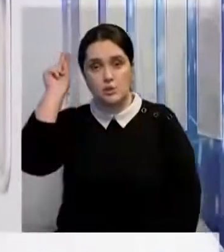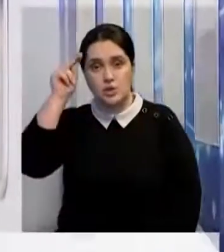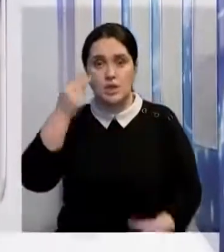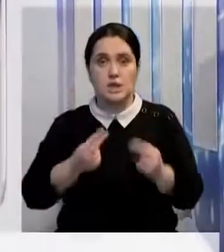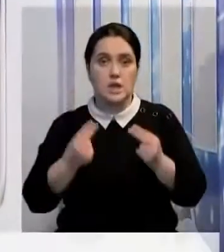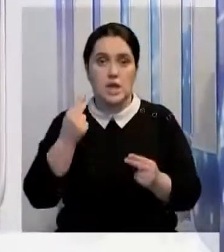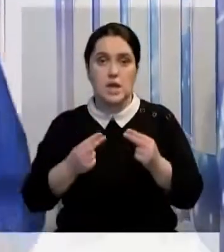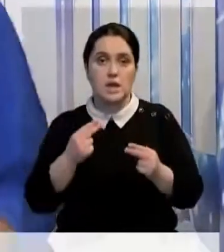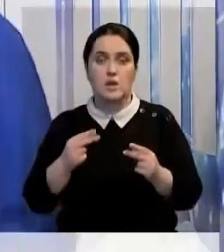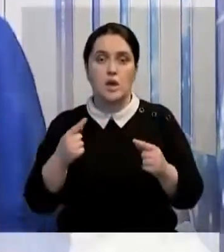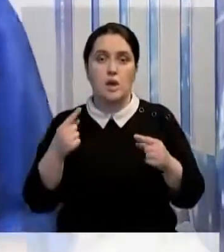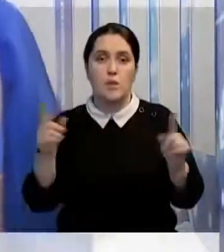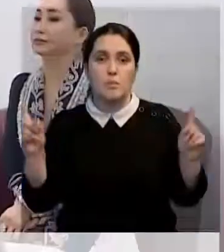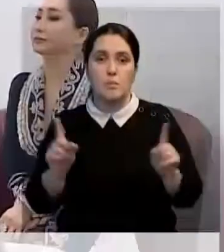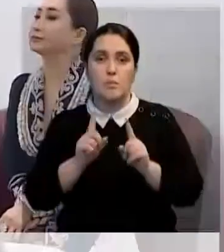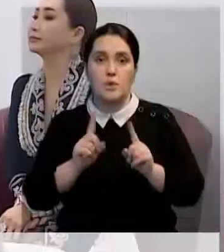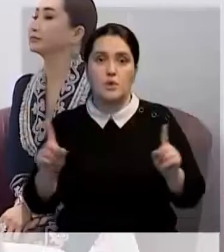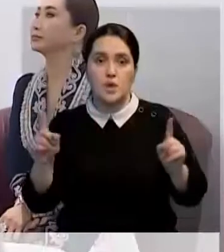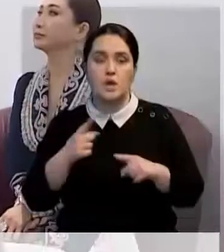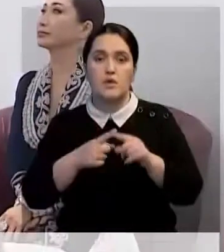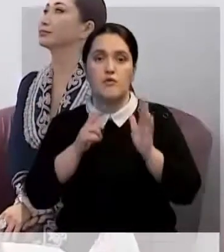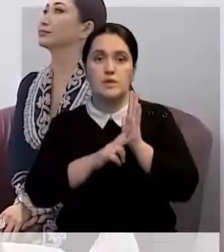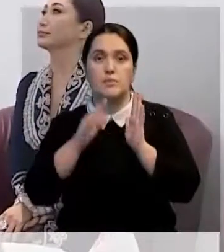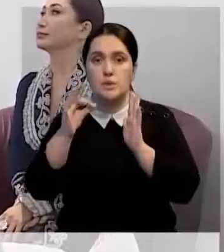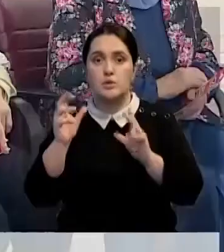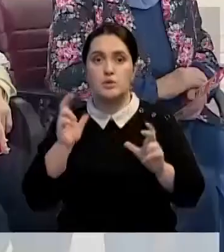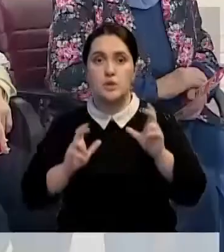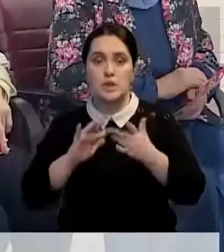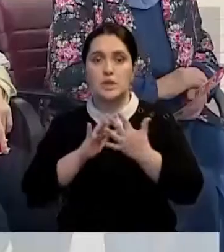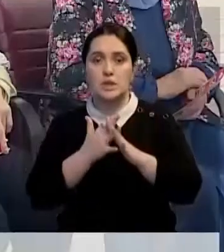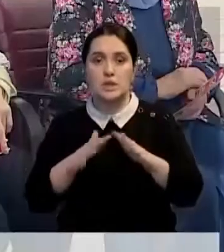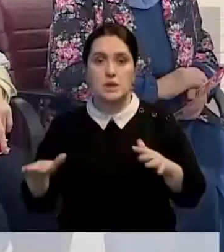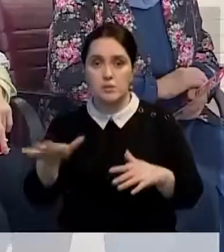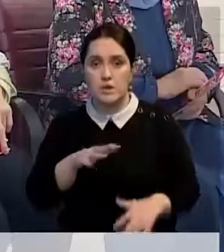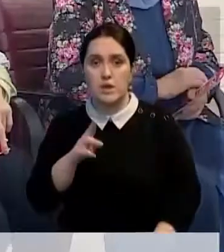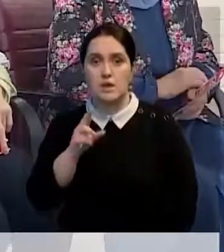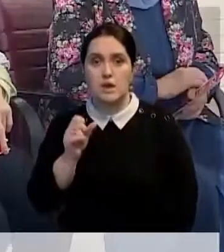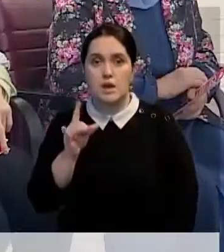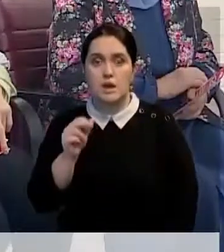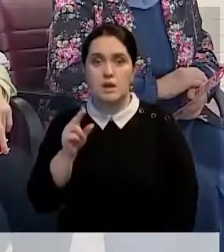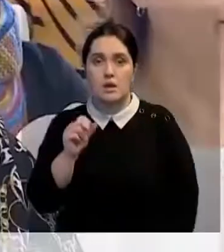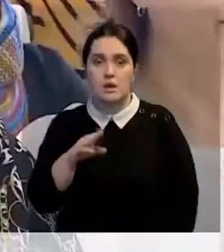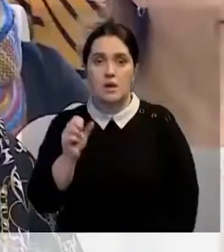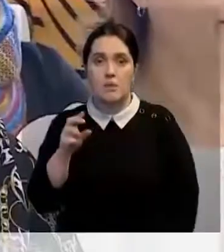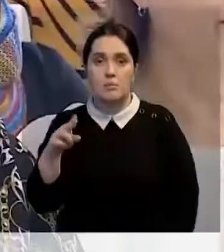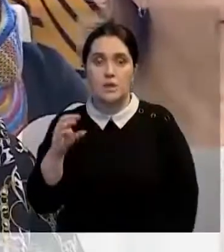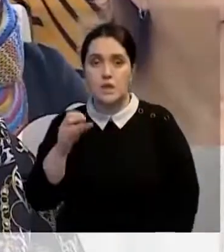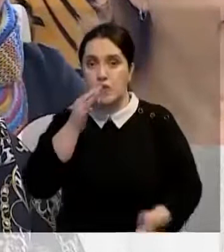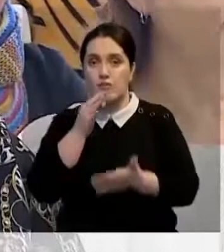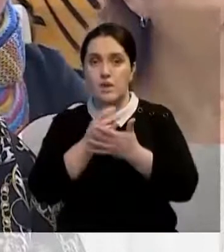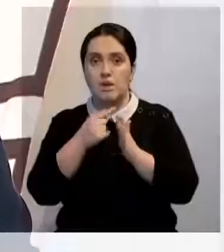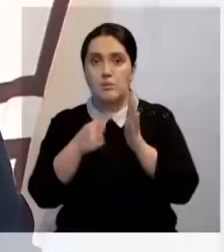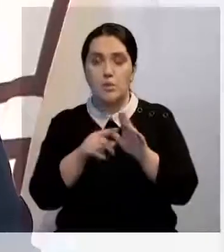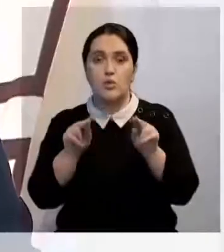Здесь учат игре на народных и других музыкальных инструментах. 80% студентов из сельской местности. Каракат Абдиен ответила на